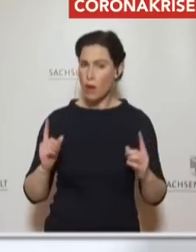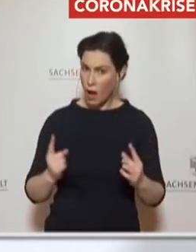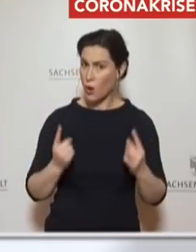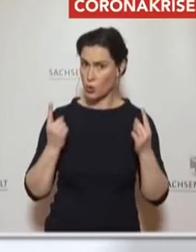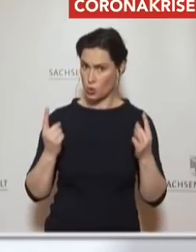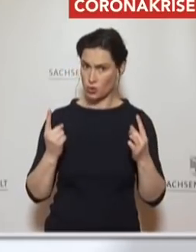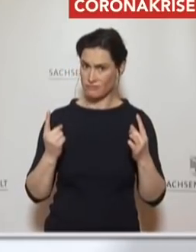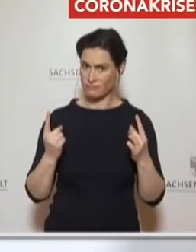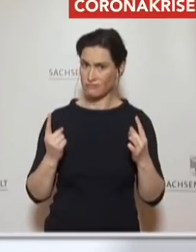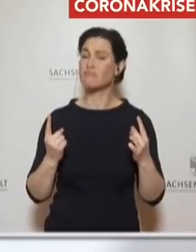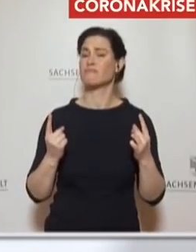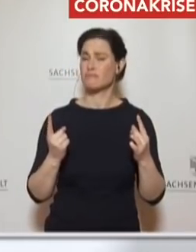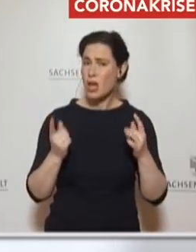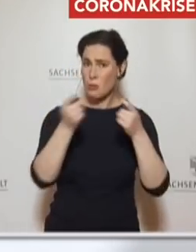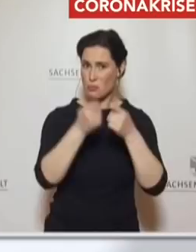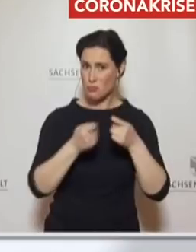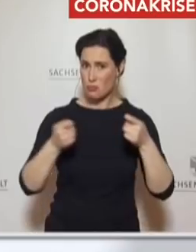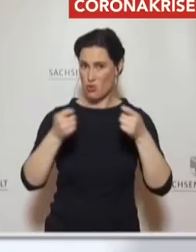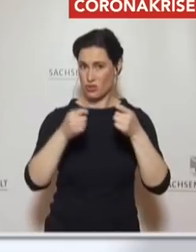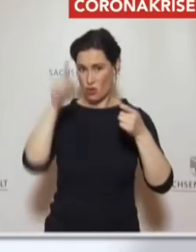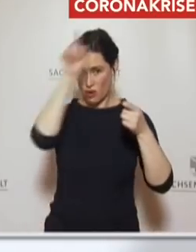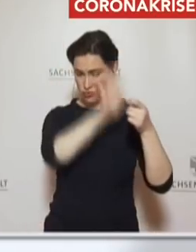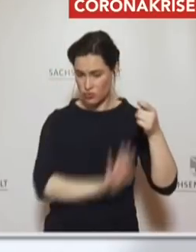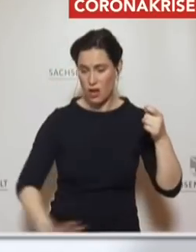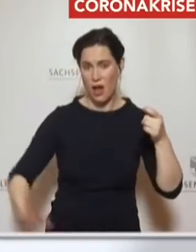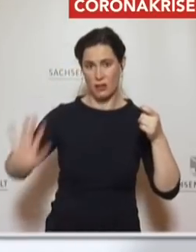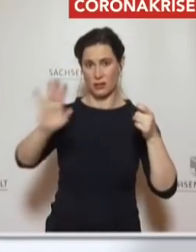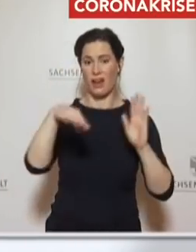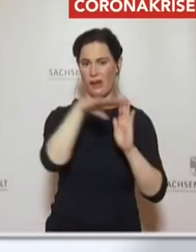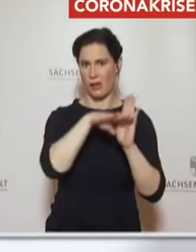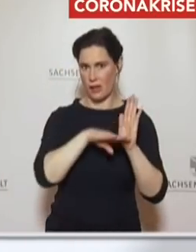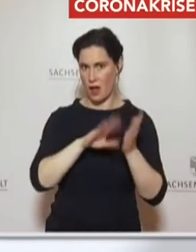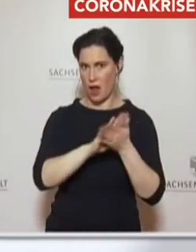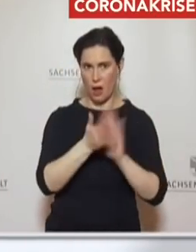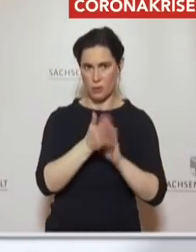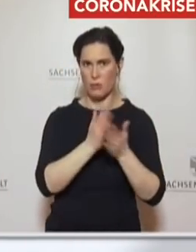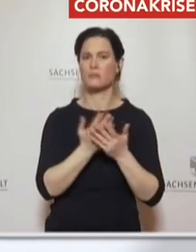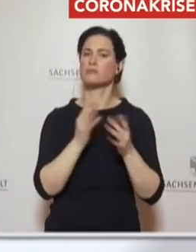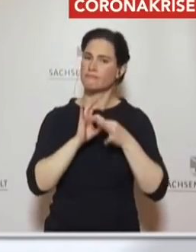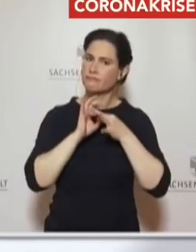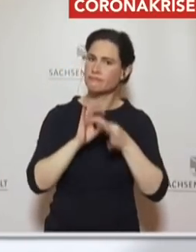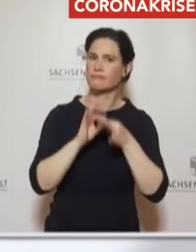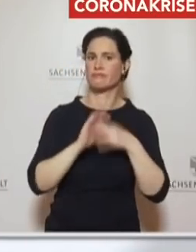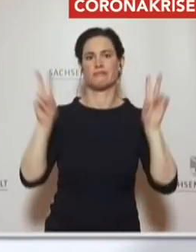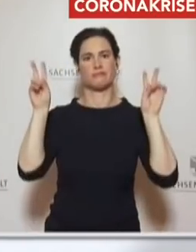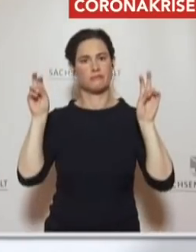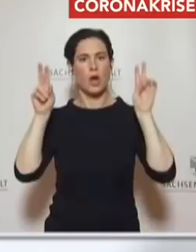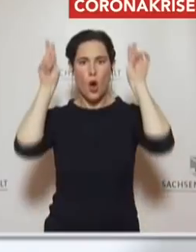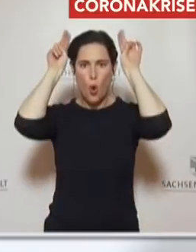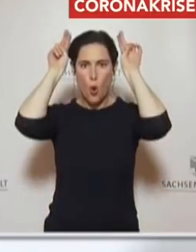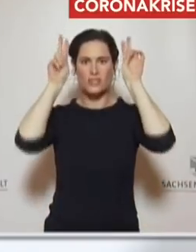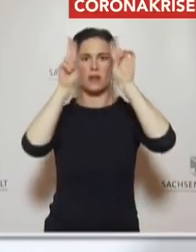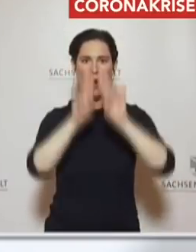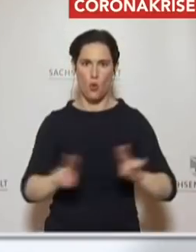die bundeseinheitlich vereinbarte Regelung der sogenannten Osterruhe offensiv im Lande